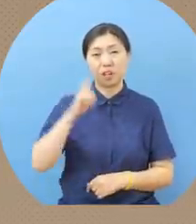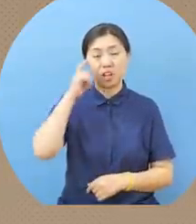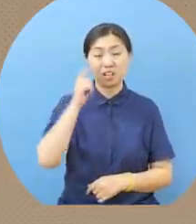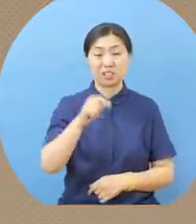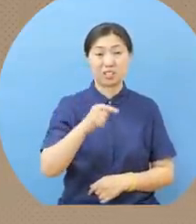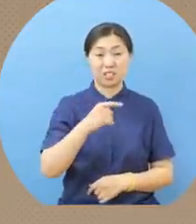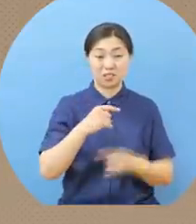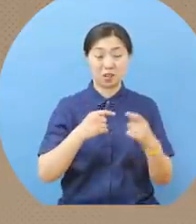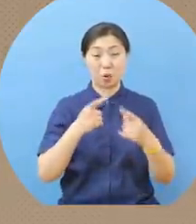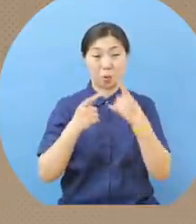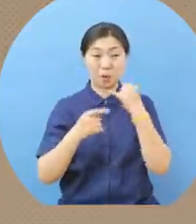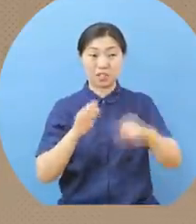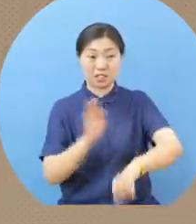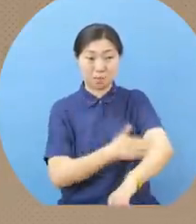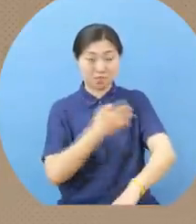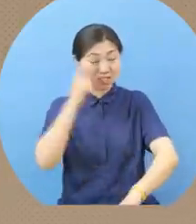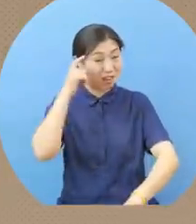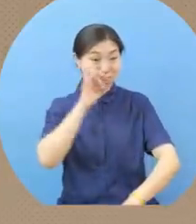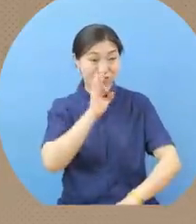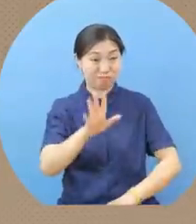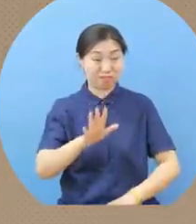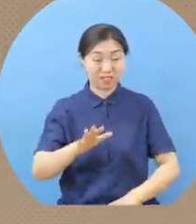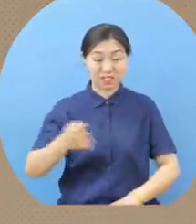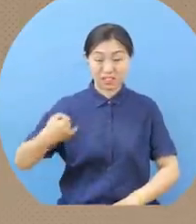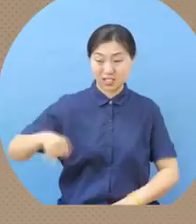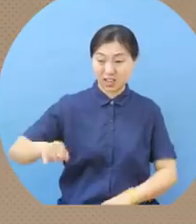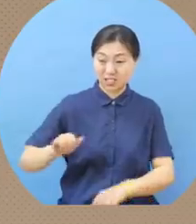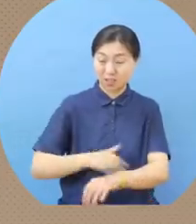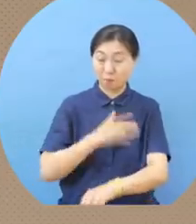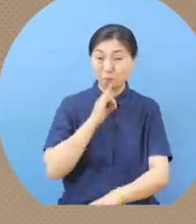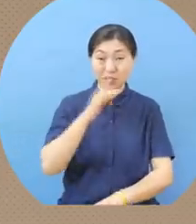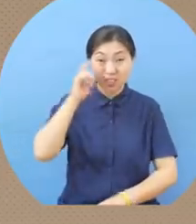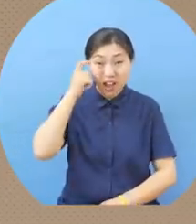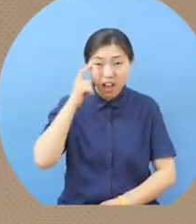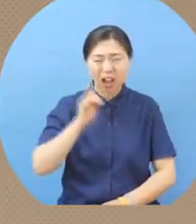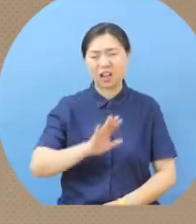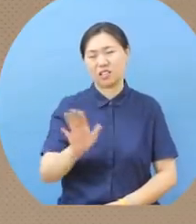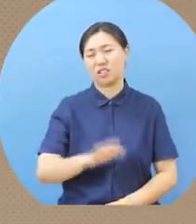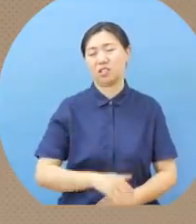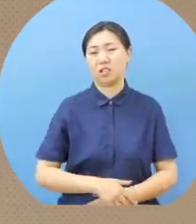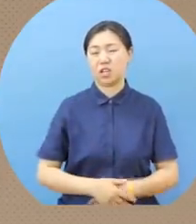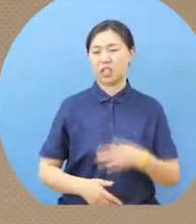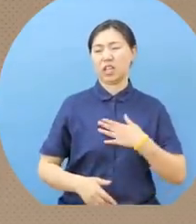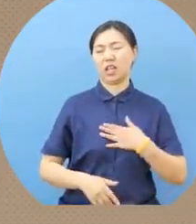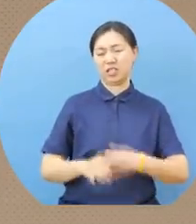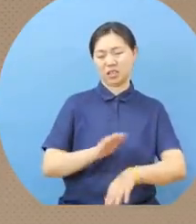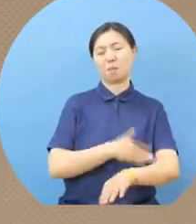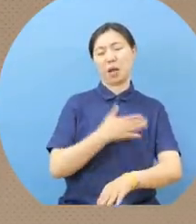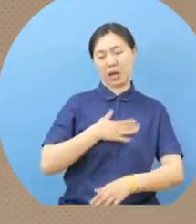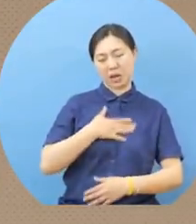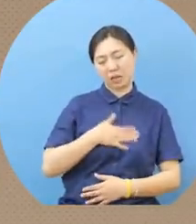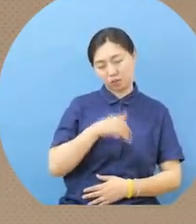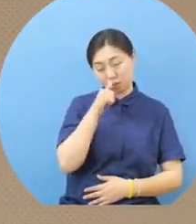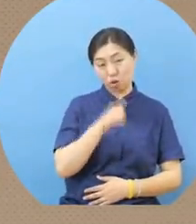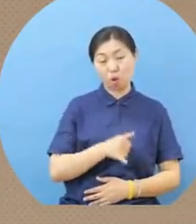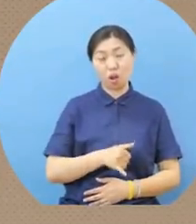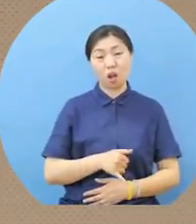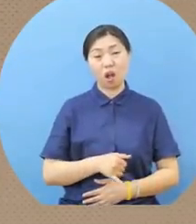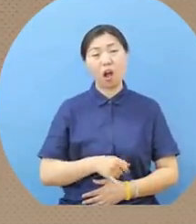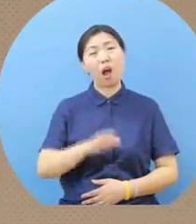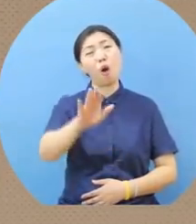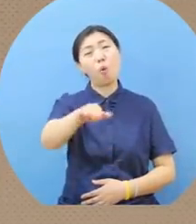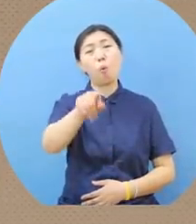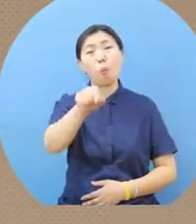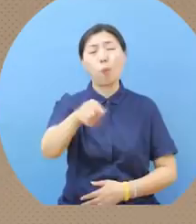g 잘못한건 생각하라 것 같아 아 아니 제가 잘못한것도 아요 님 뭐 자기 또